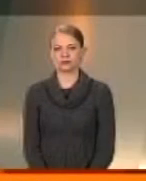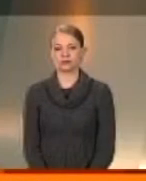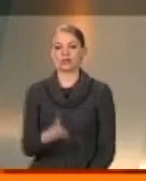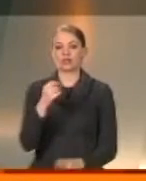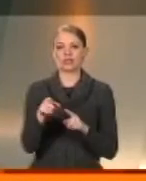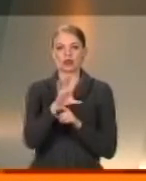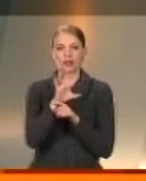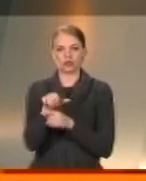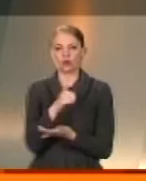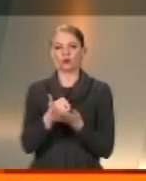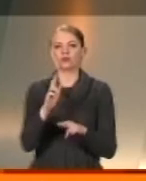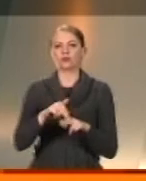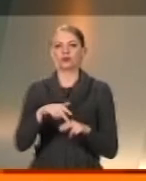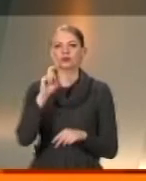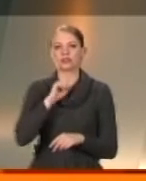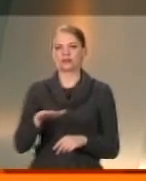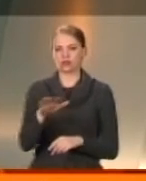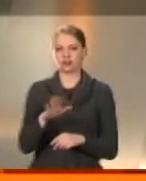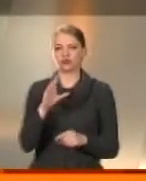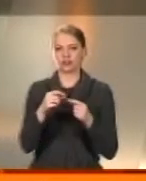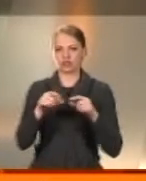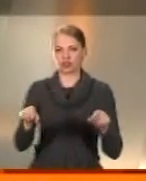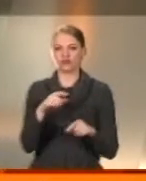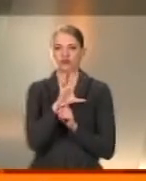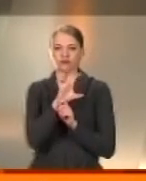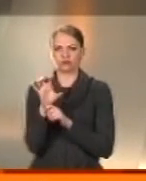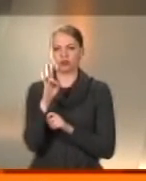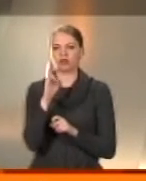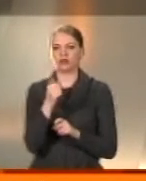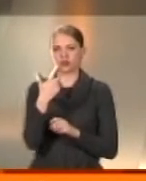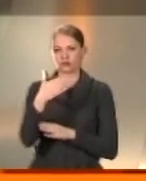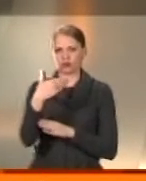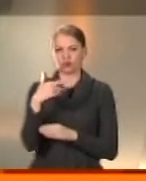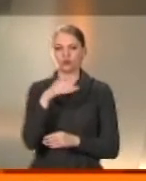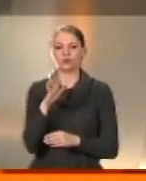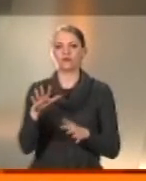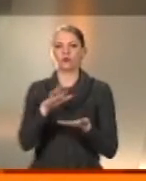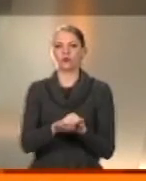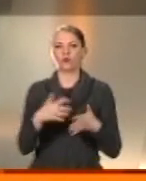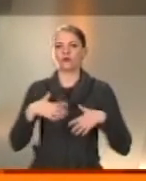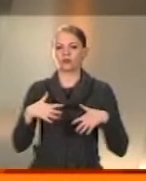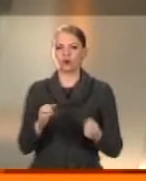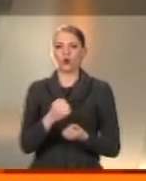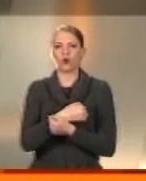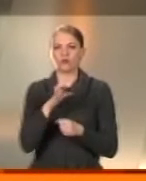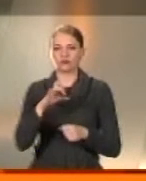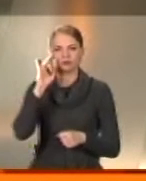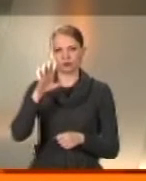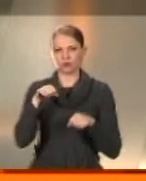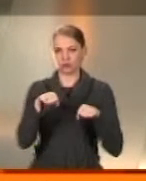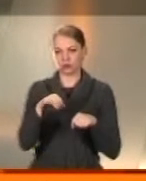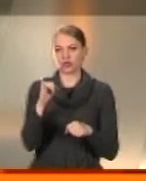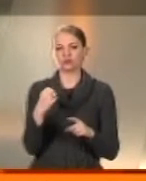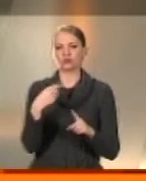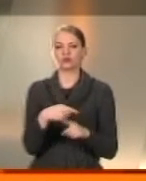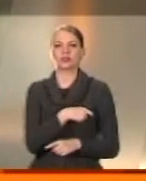На них головний поліціянт Вінниччини з георгіївською стрічкою позує на фоні триколора в окупованому Криму. Обіймається з одіозним боксером, а заразом